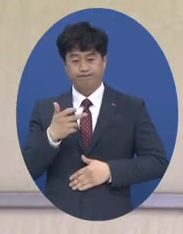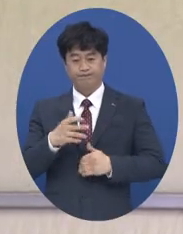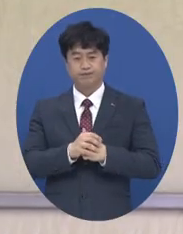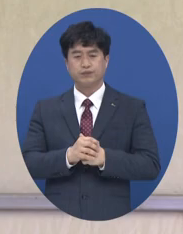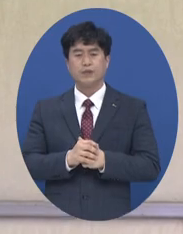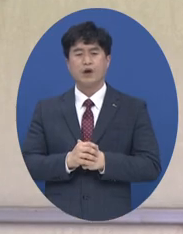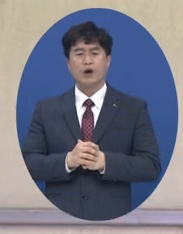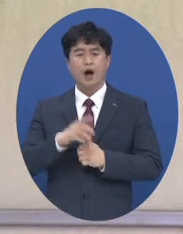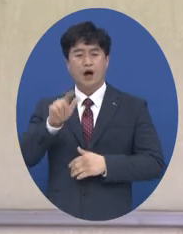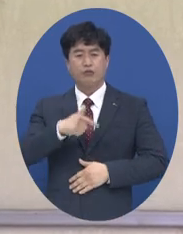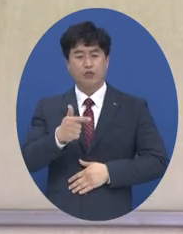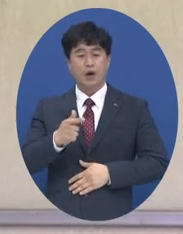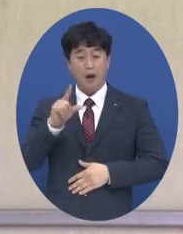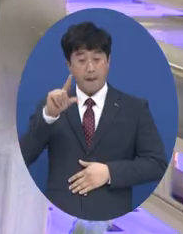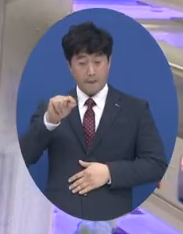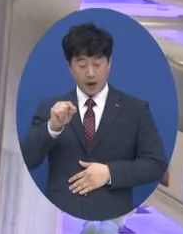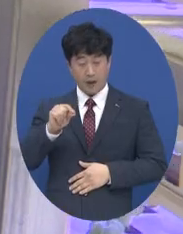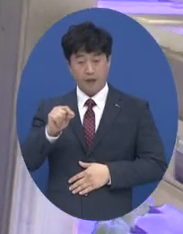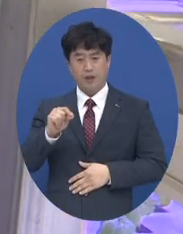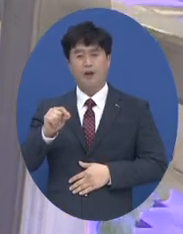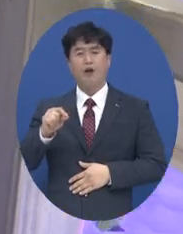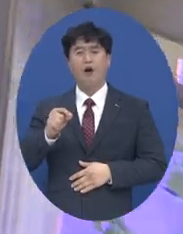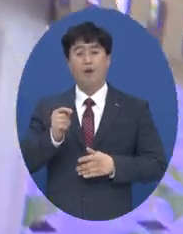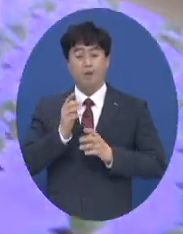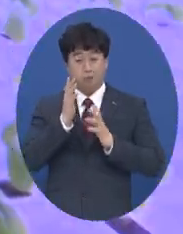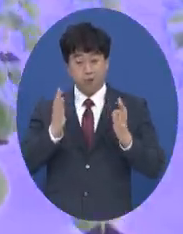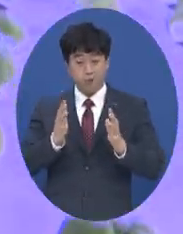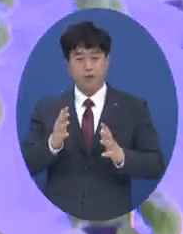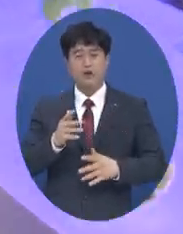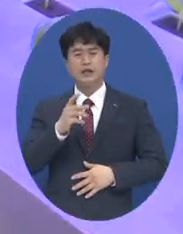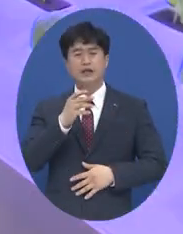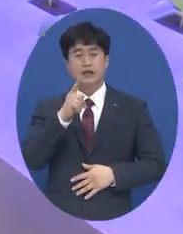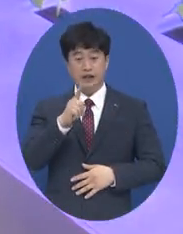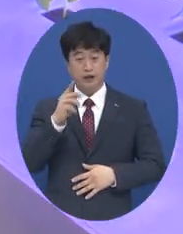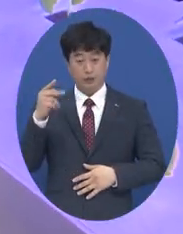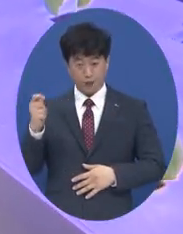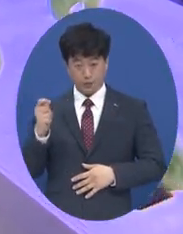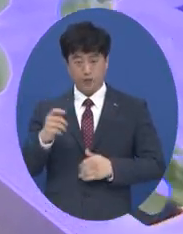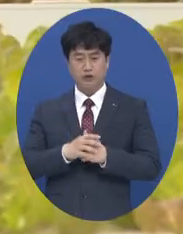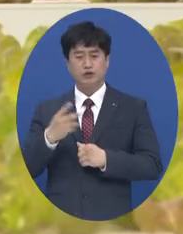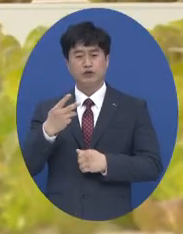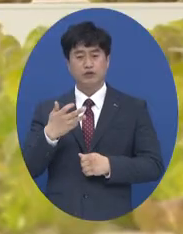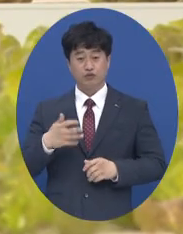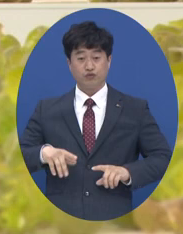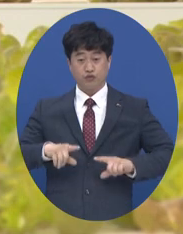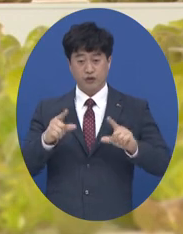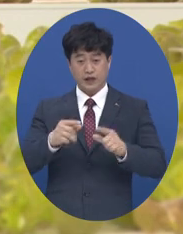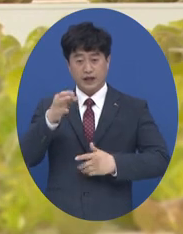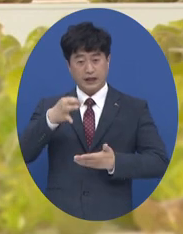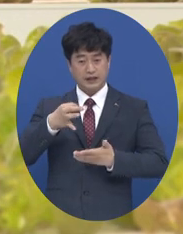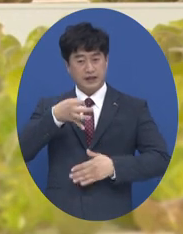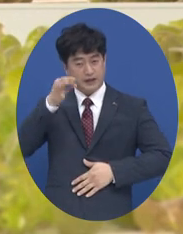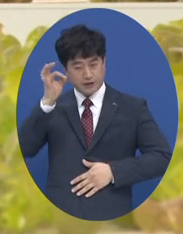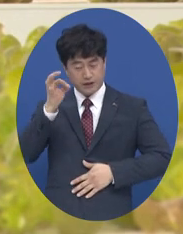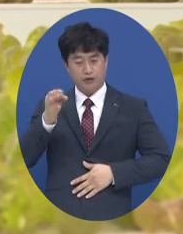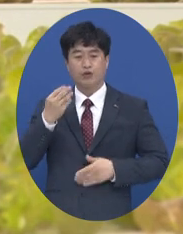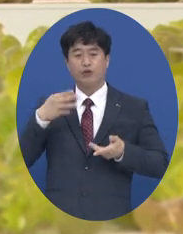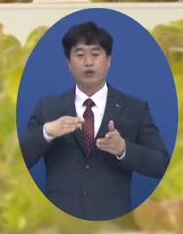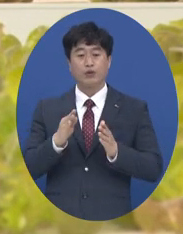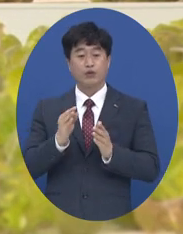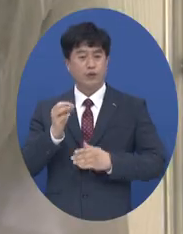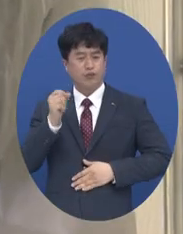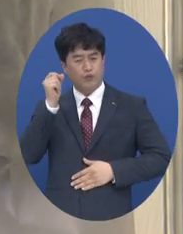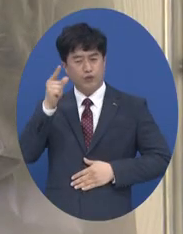하루 최대 생산량은 만 포기, 1톤가량 됩니다. 2019년에는 기술 혁신과 기업 성장 가치를 인정받아 경기도 스타